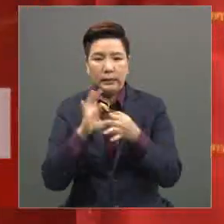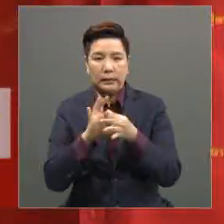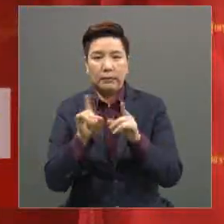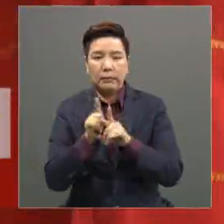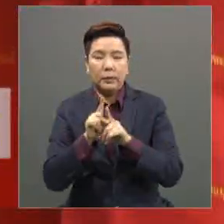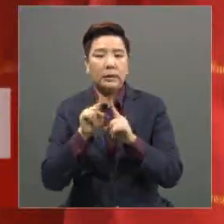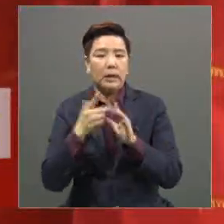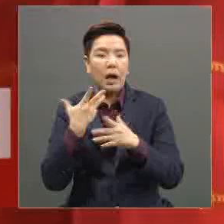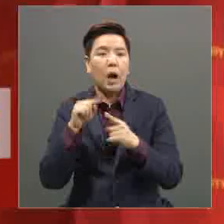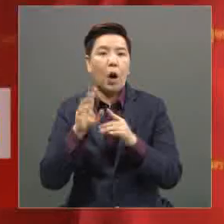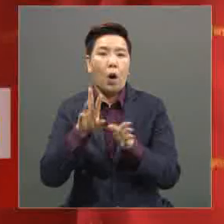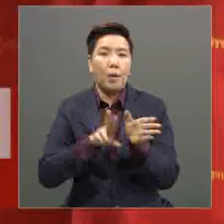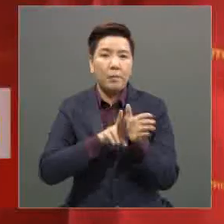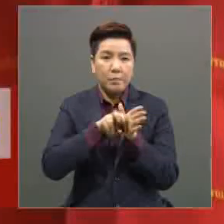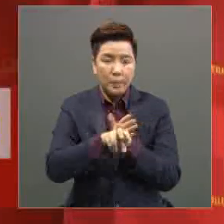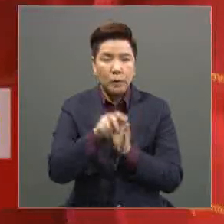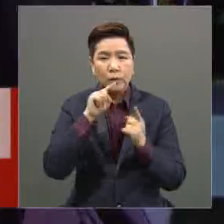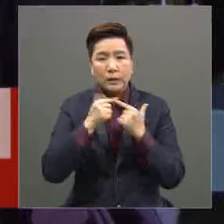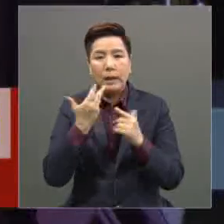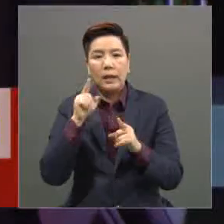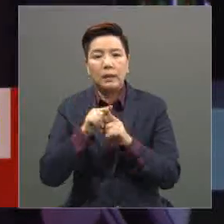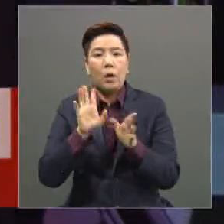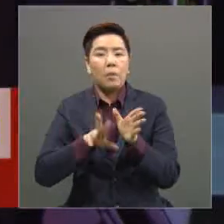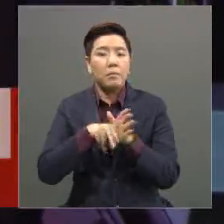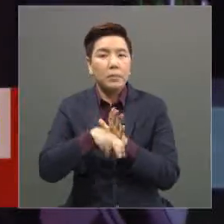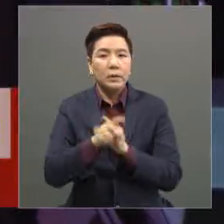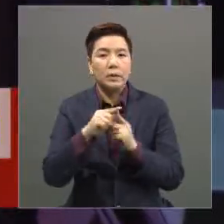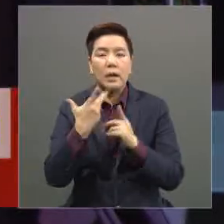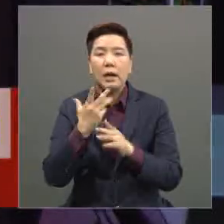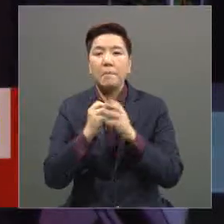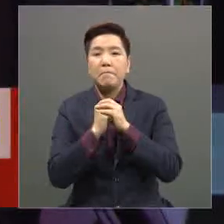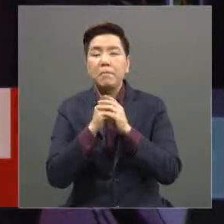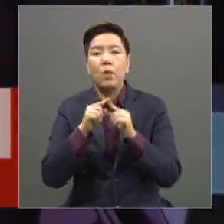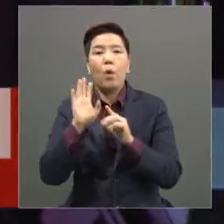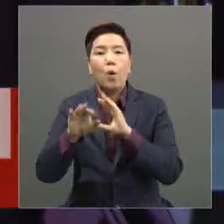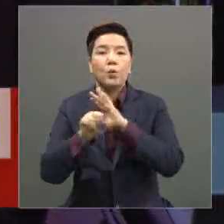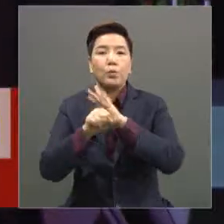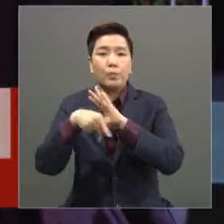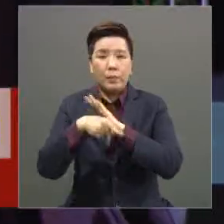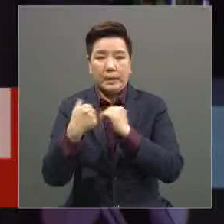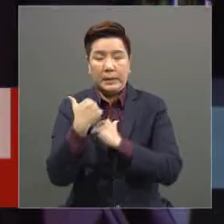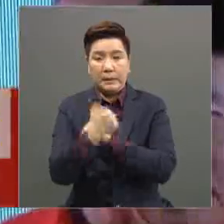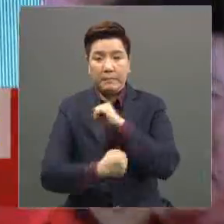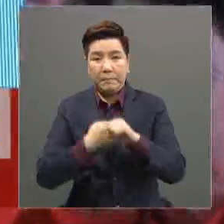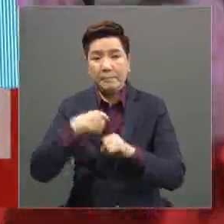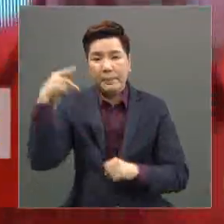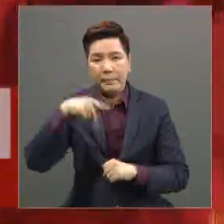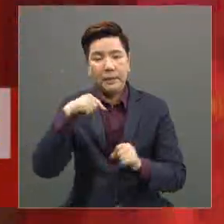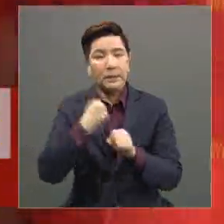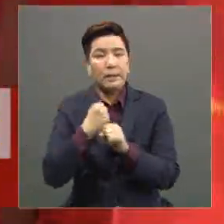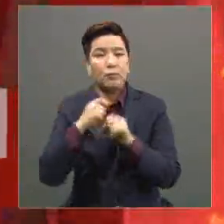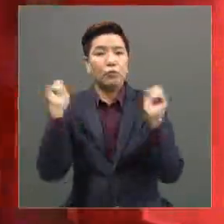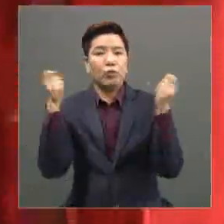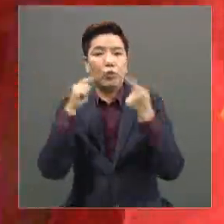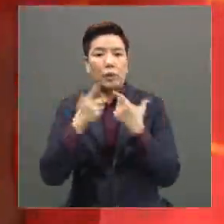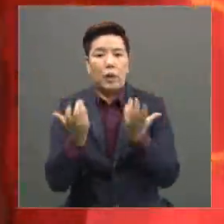น้าอุทยานมังกรสวรรค์พิพิธภัณฑ์ลูกหลานพันมังกรศาลเจ้าพ่อหลักเมืองสุพรรณบุรีปีนี้พิเศษครับเป็นการเฉลิมฉลองพิพิ